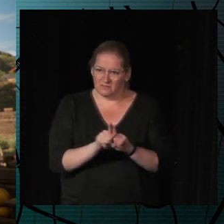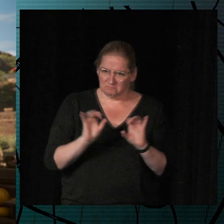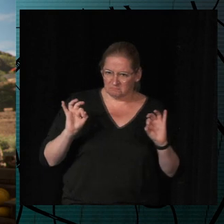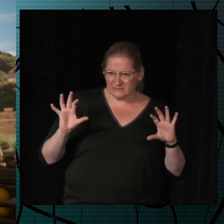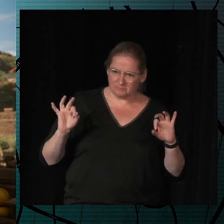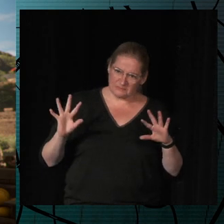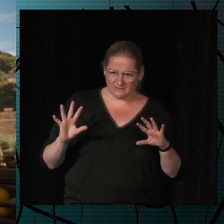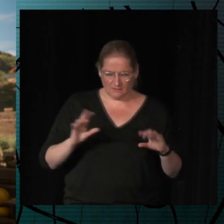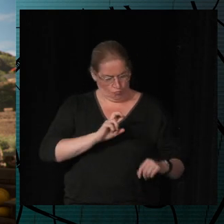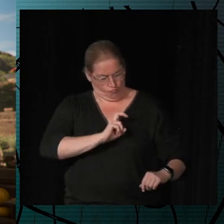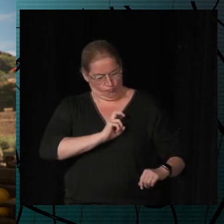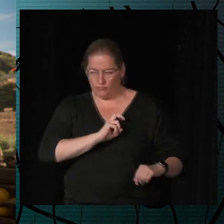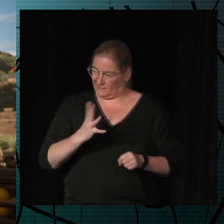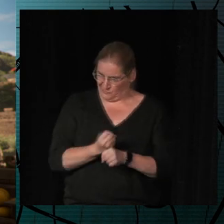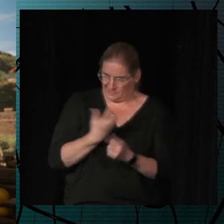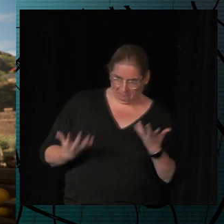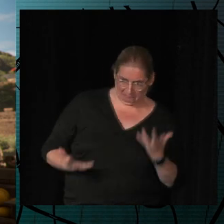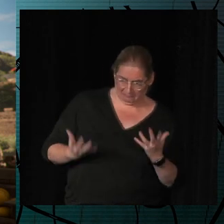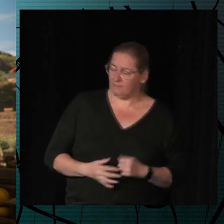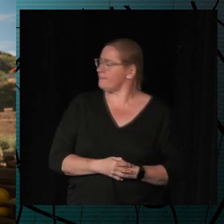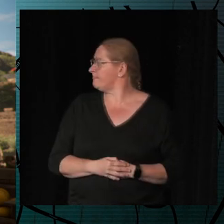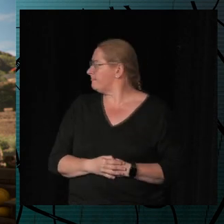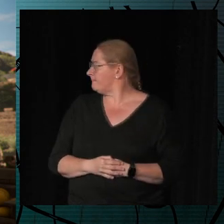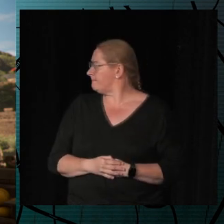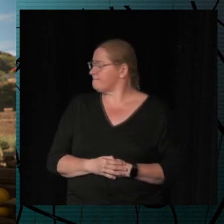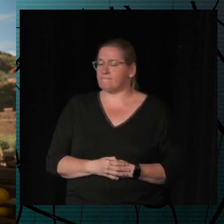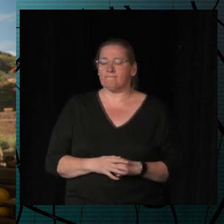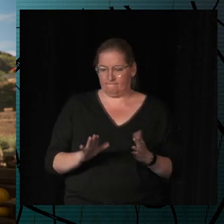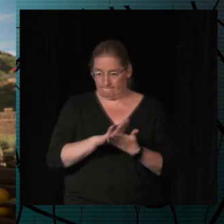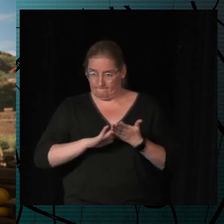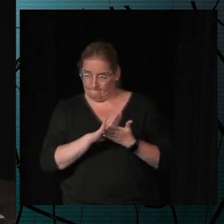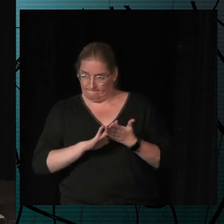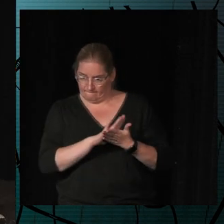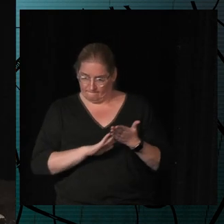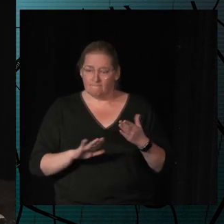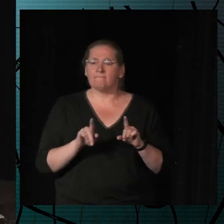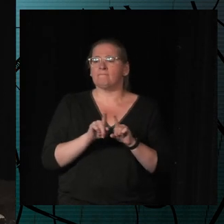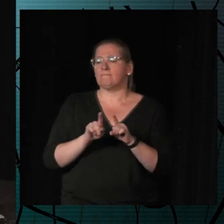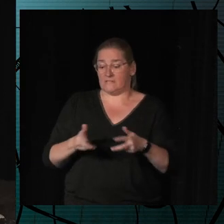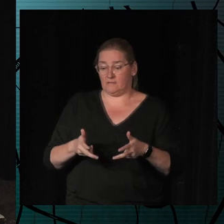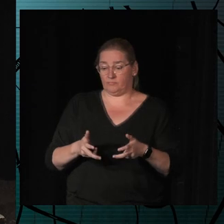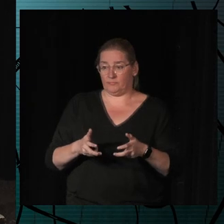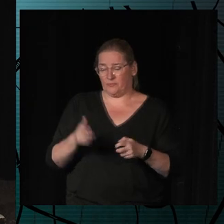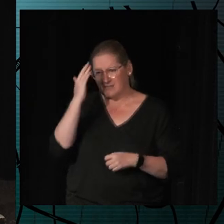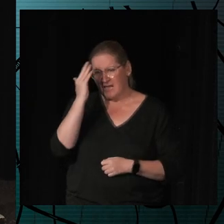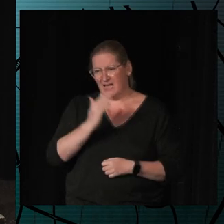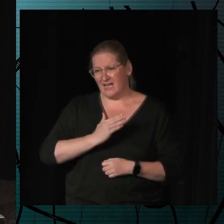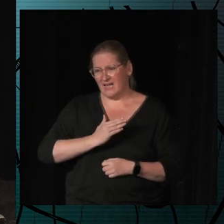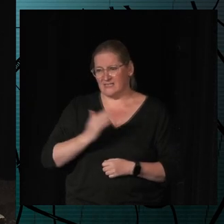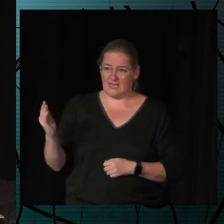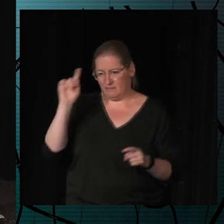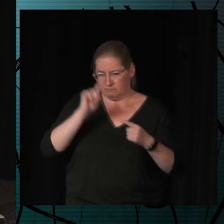de d'avoir peur après pu que c'est un jeu pardon excuse-moiant qui est aussi connu pour justement ces graphismes très très